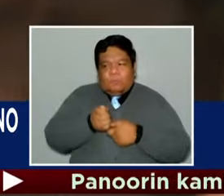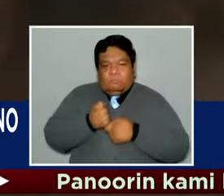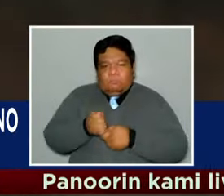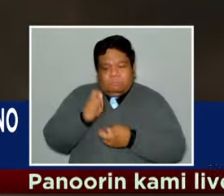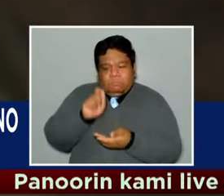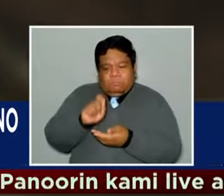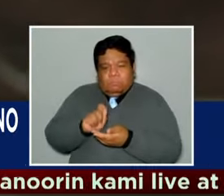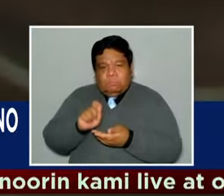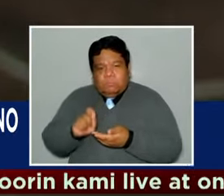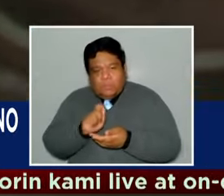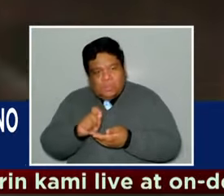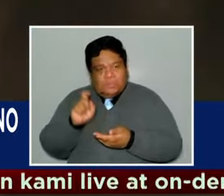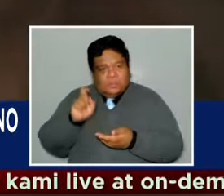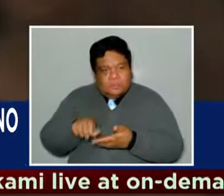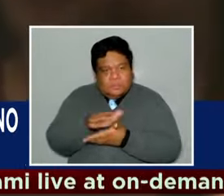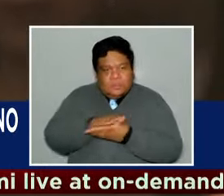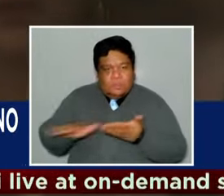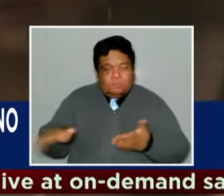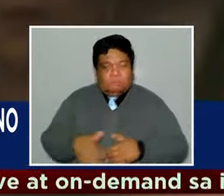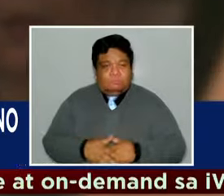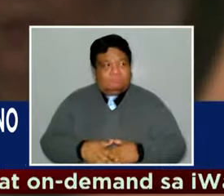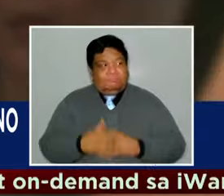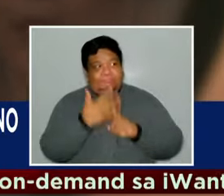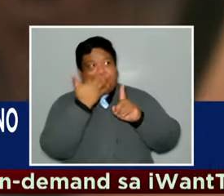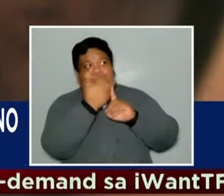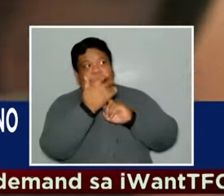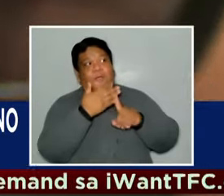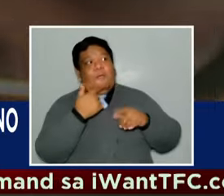daw ma-cleanse. Napaniwala niya ako na may ganun ako.